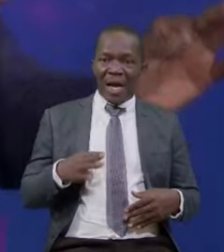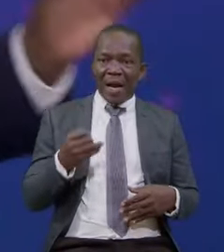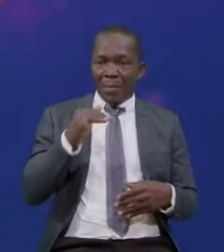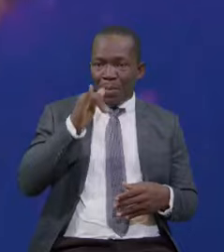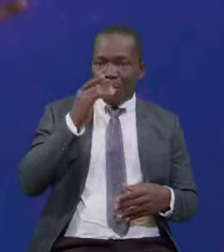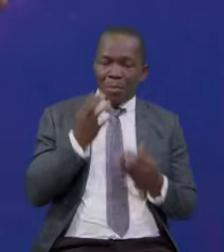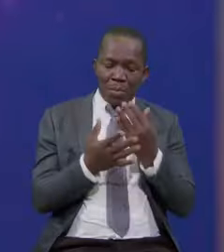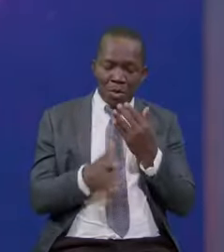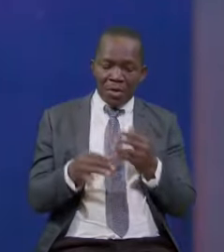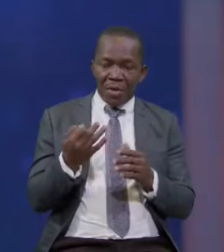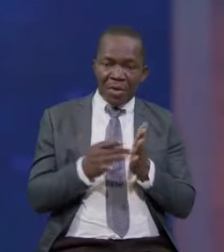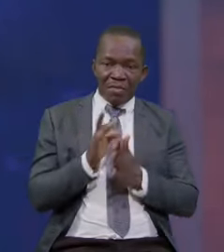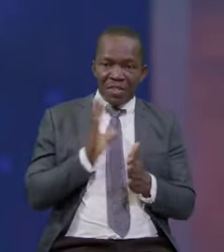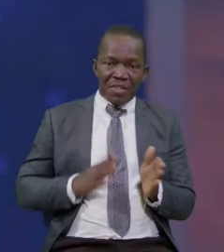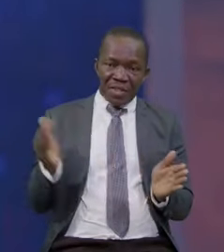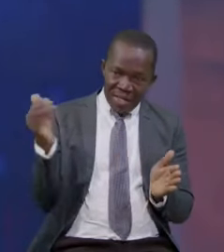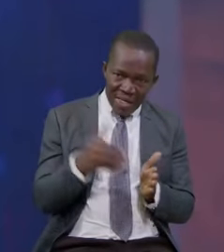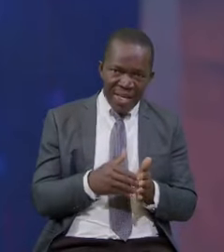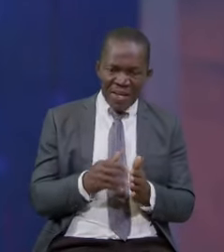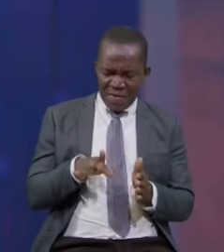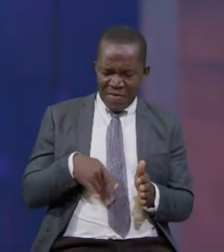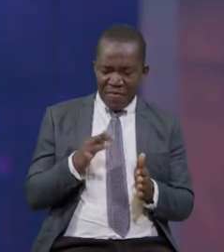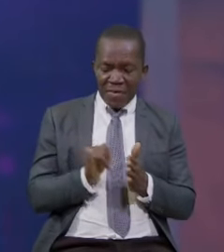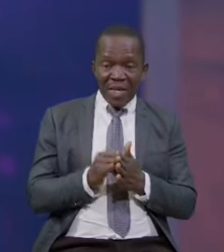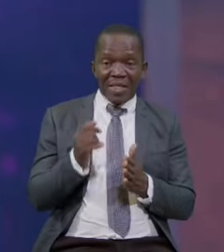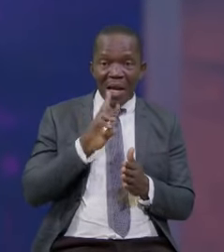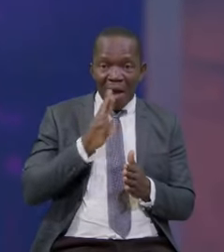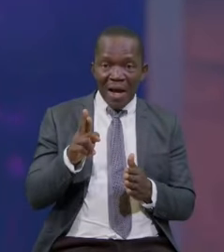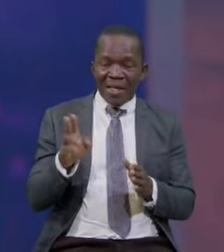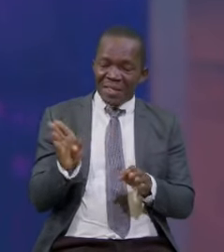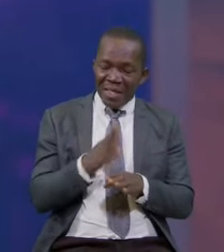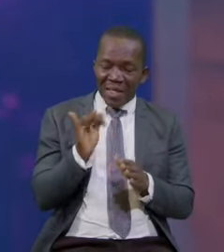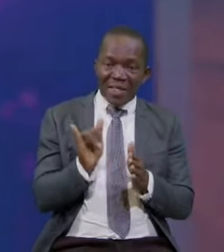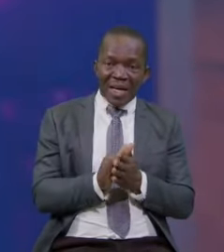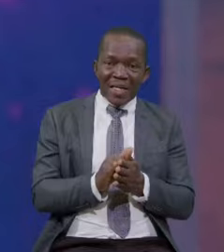littéral et le sang littéral de Jésus-Christ non